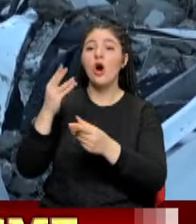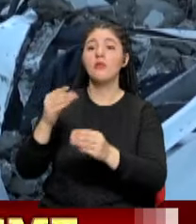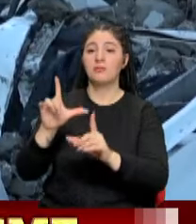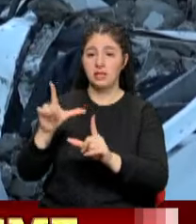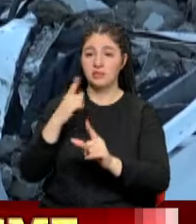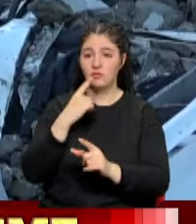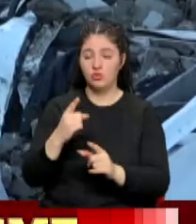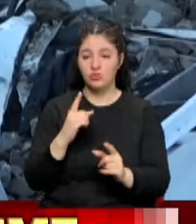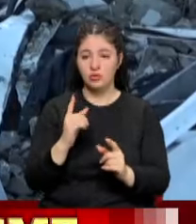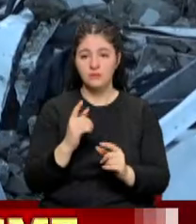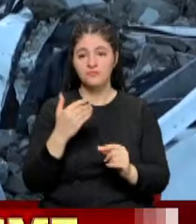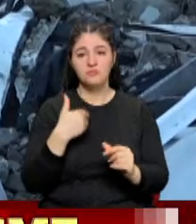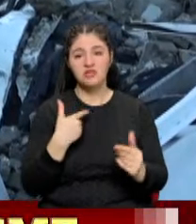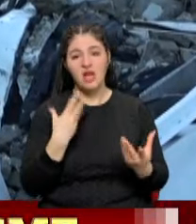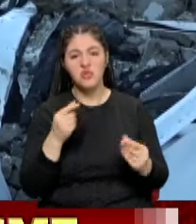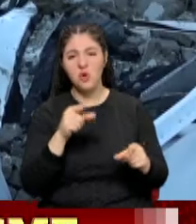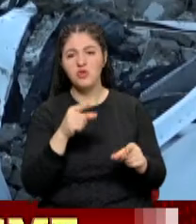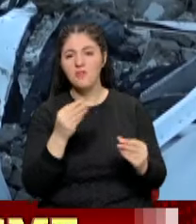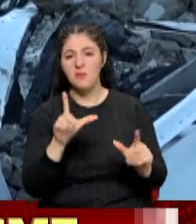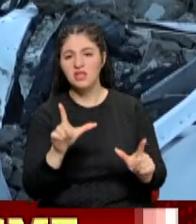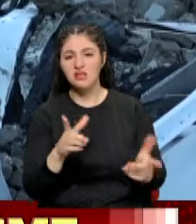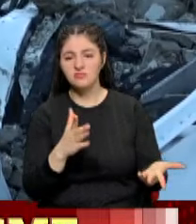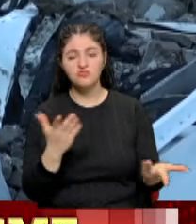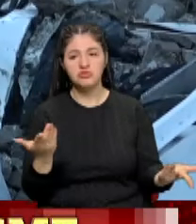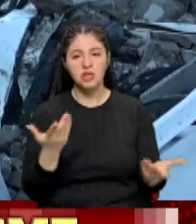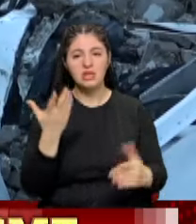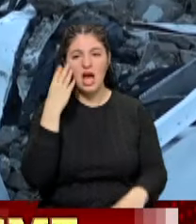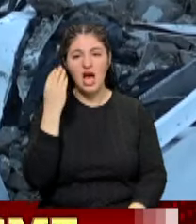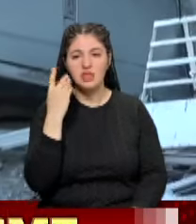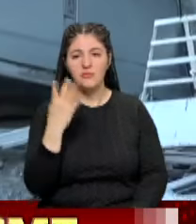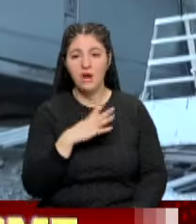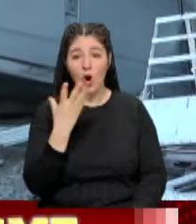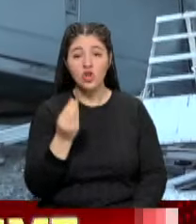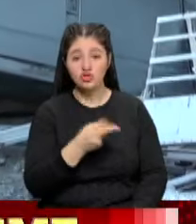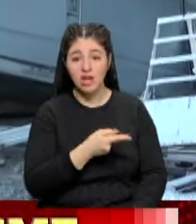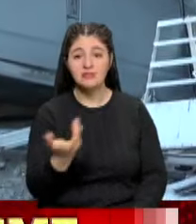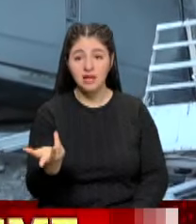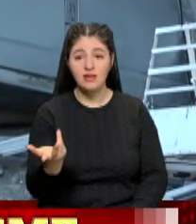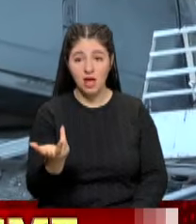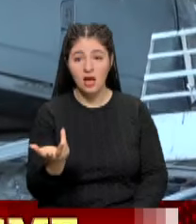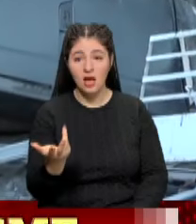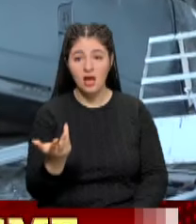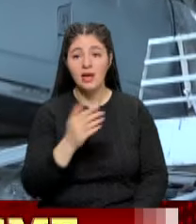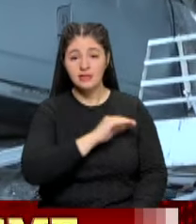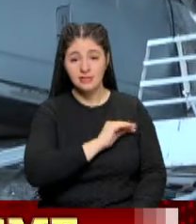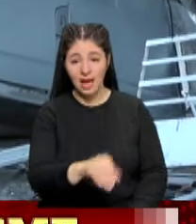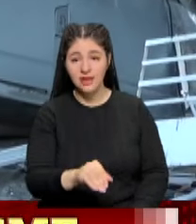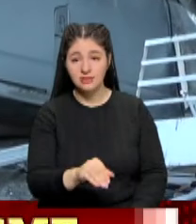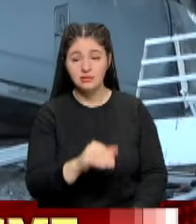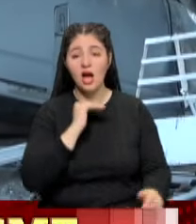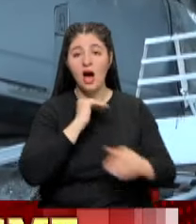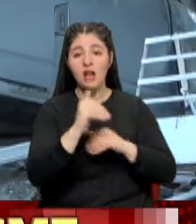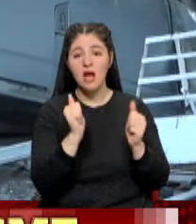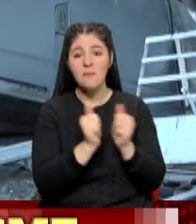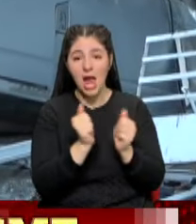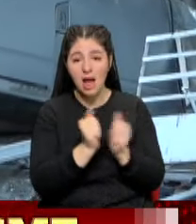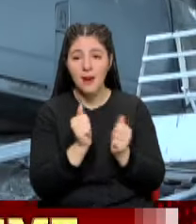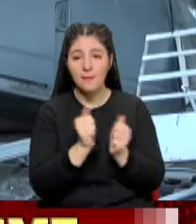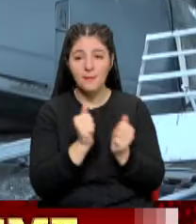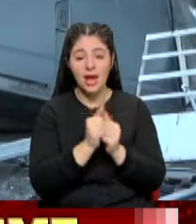mı diyorsunuz? Bence evet olmamalı. Çünkü ne anlamda? Eğer olacaksa da gelsin halkıyla